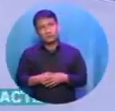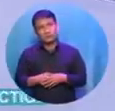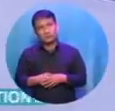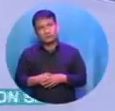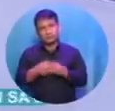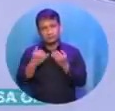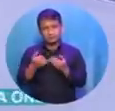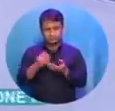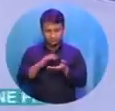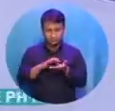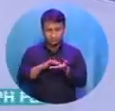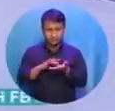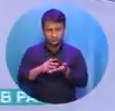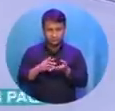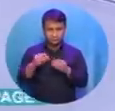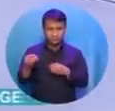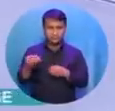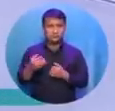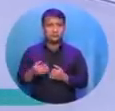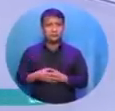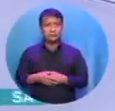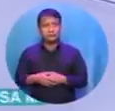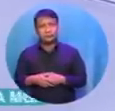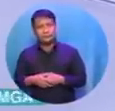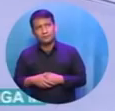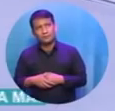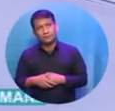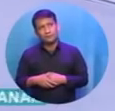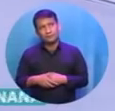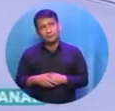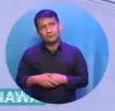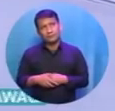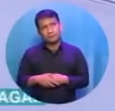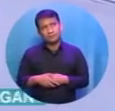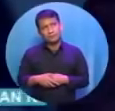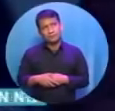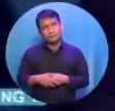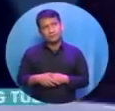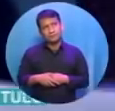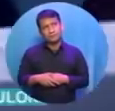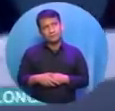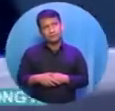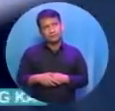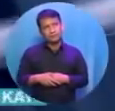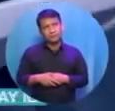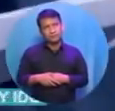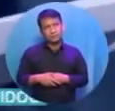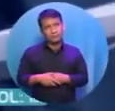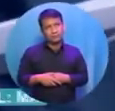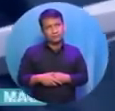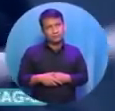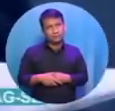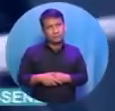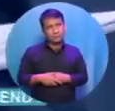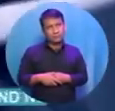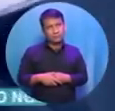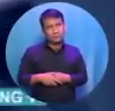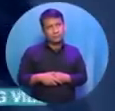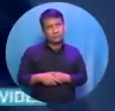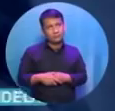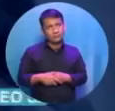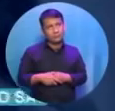Ngayon, magdadial na tayo. Dadial na tayo. Yan. Pag sumagot, huwag